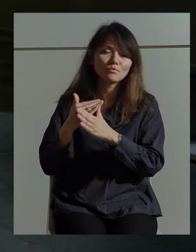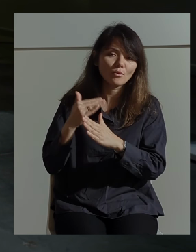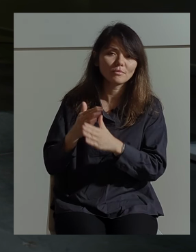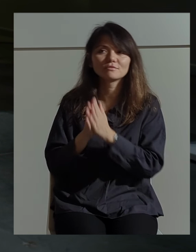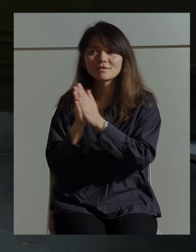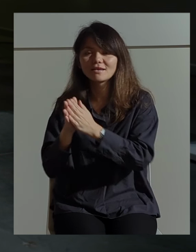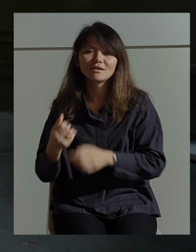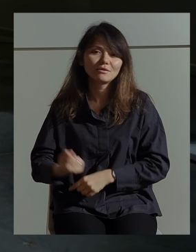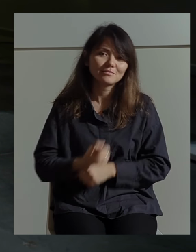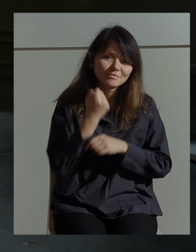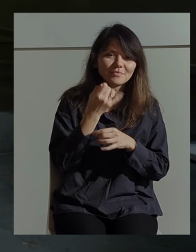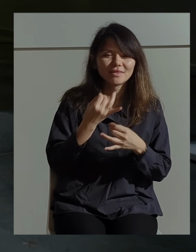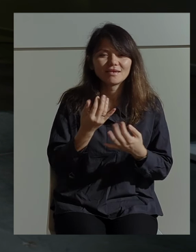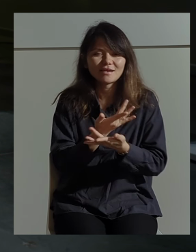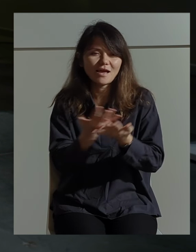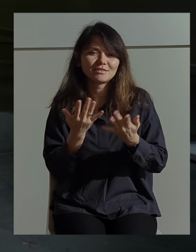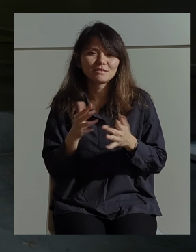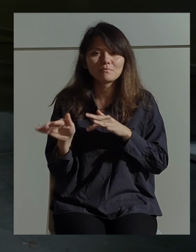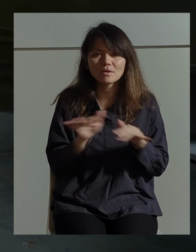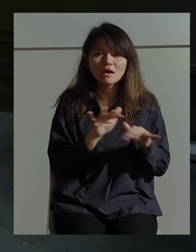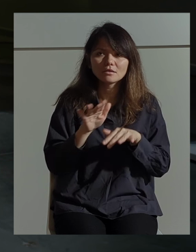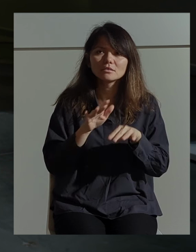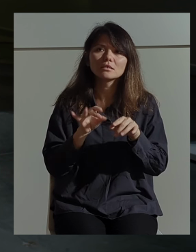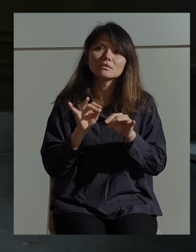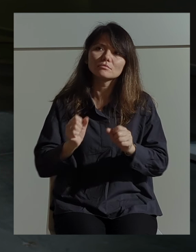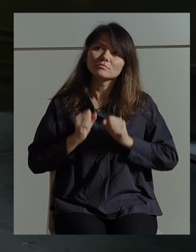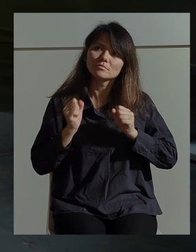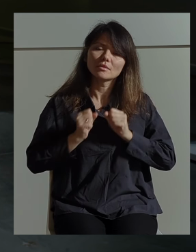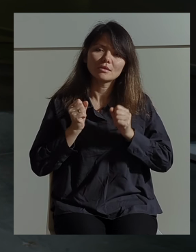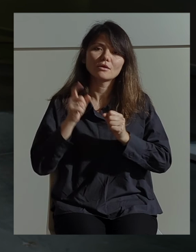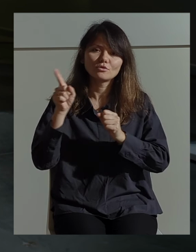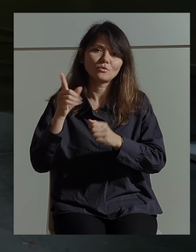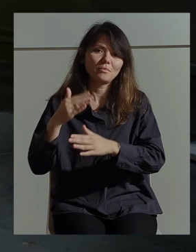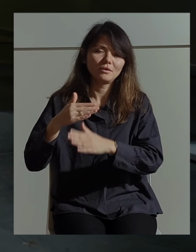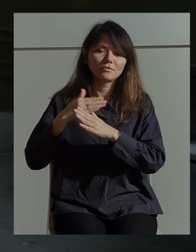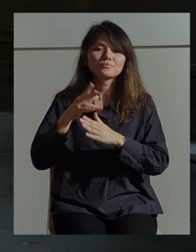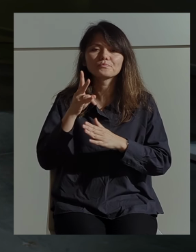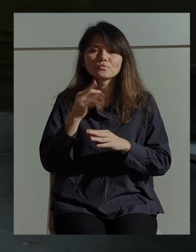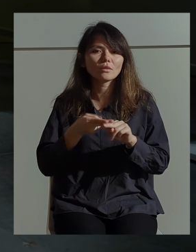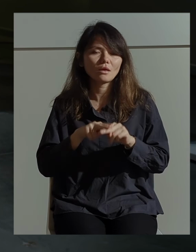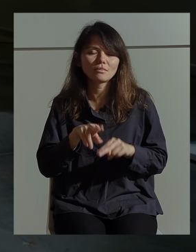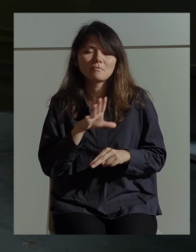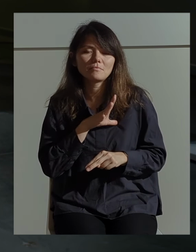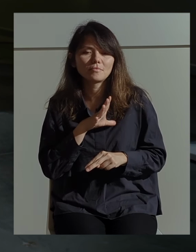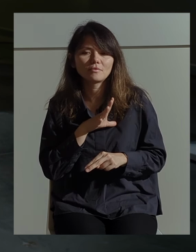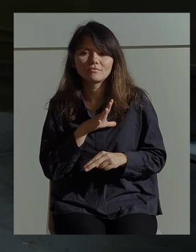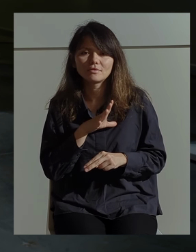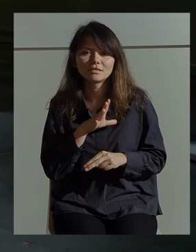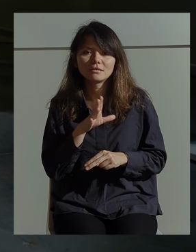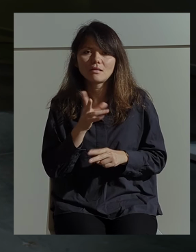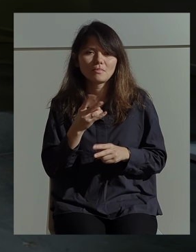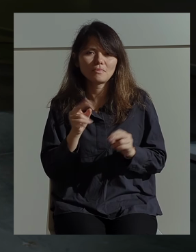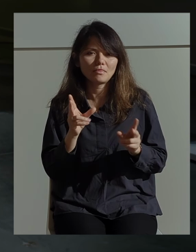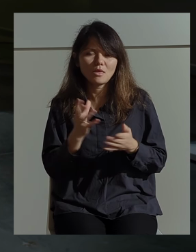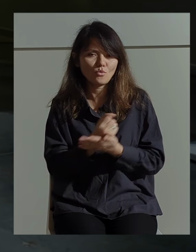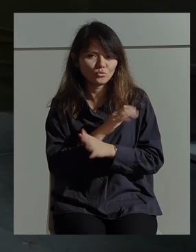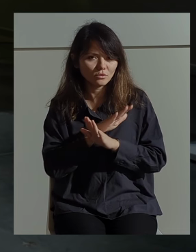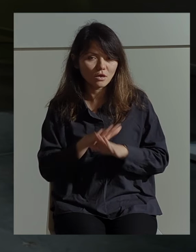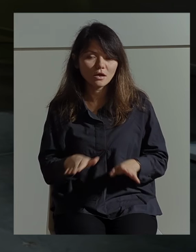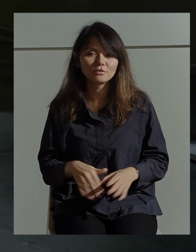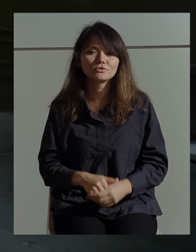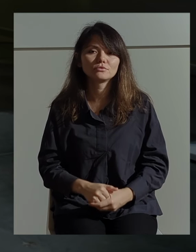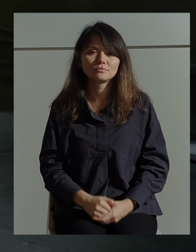можно магическими какими-то практиками их пытаться подчинить Однако в общем это бывает не очень удачно